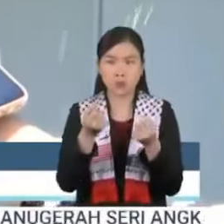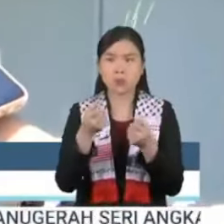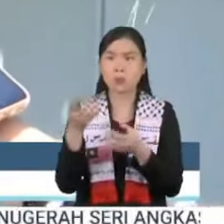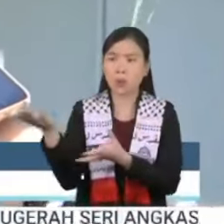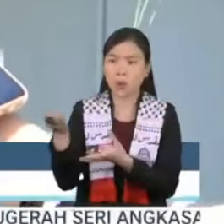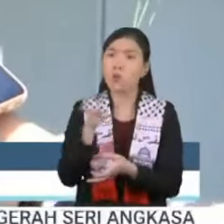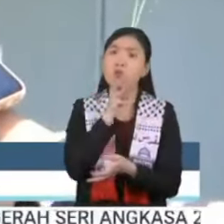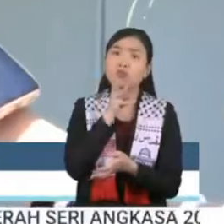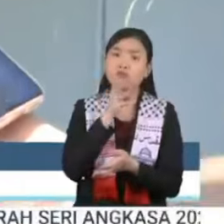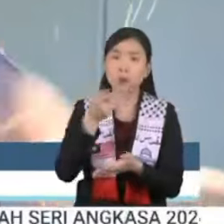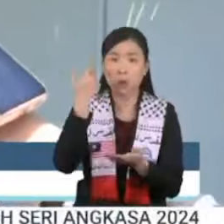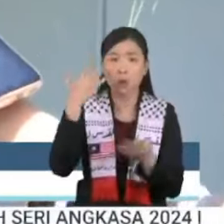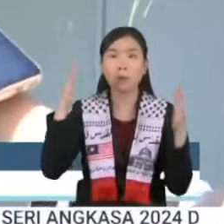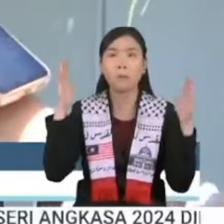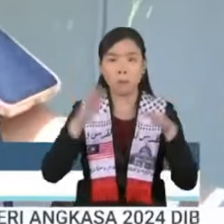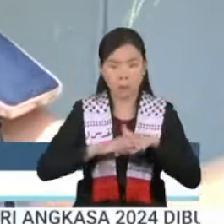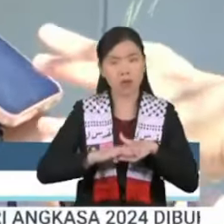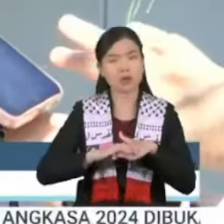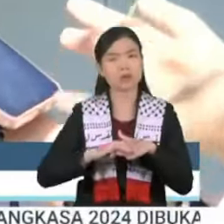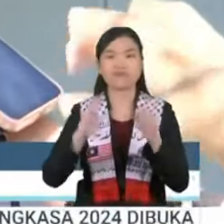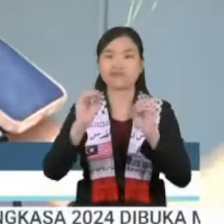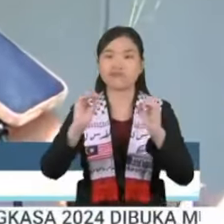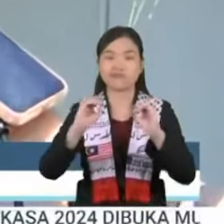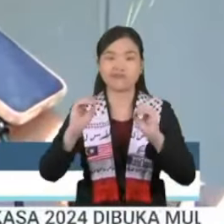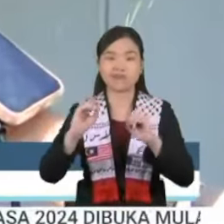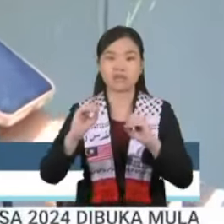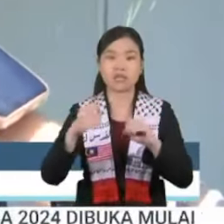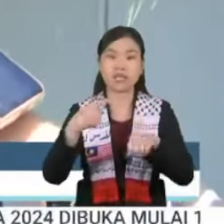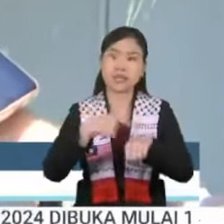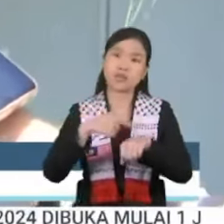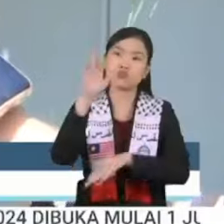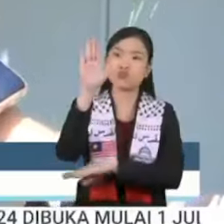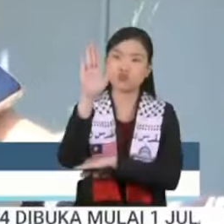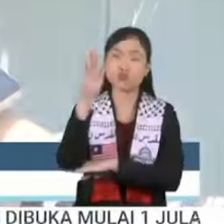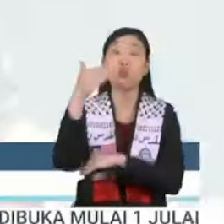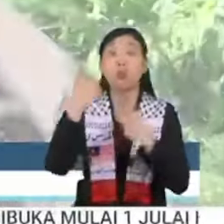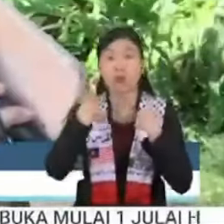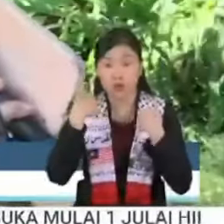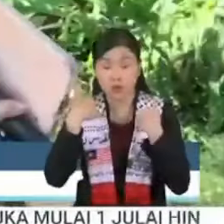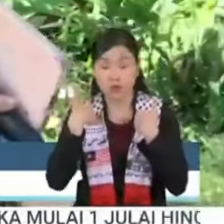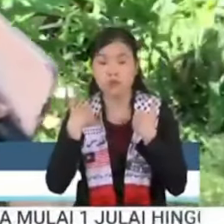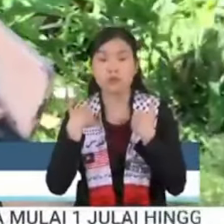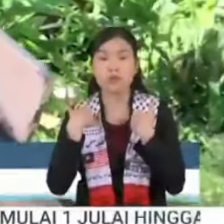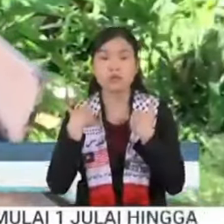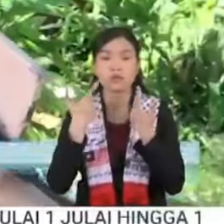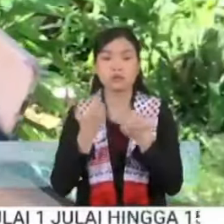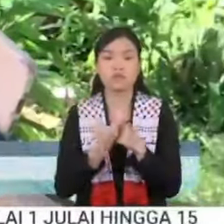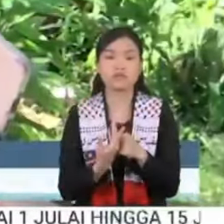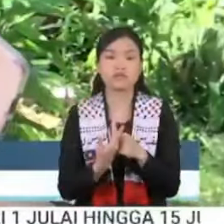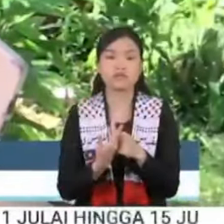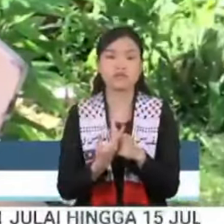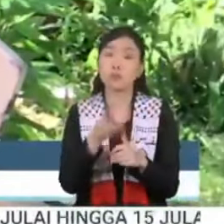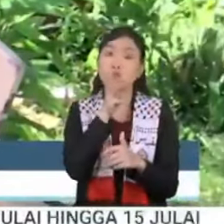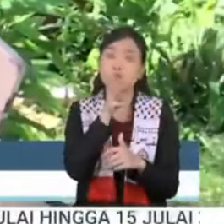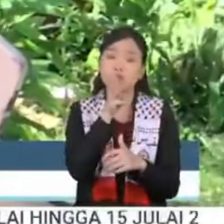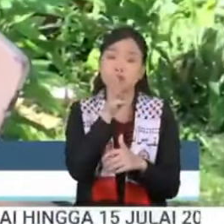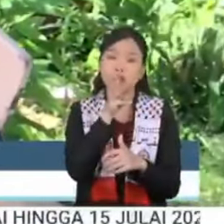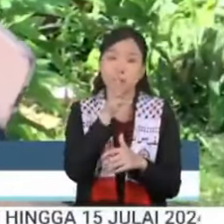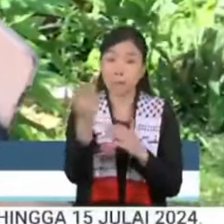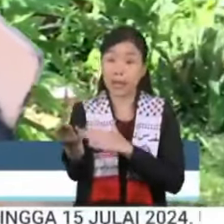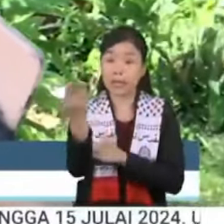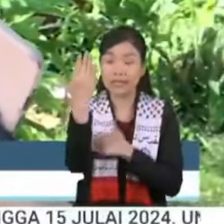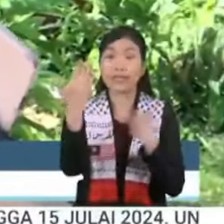susah. Kalau macam lah siang-siang sikit kau, dia memang... Oh, kalau tengah hari ni, insyaAllah lah, elok lah. Dari segi bakalan ayak, ada